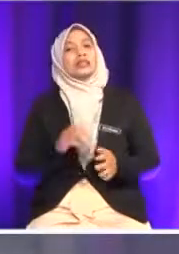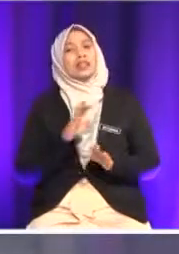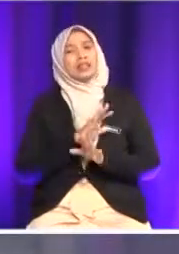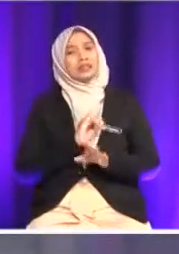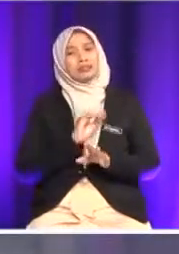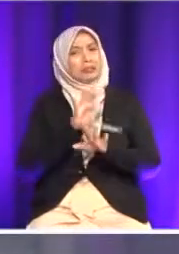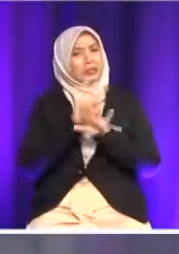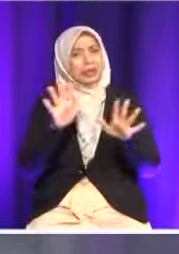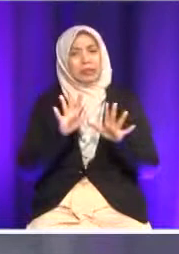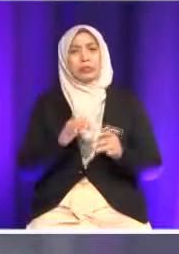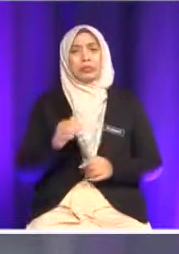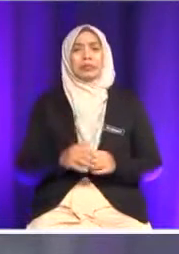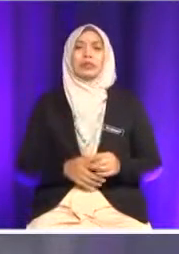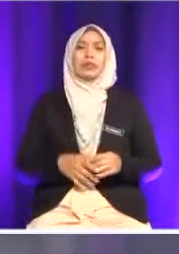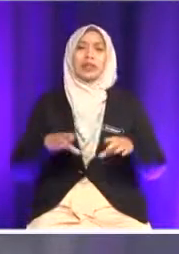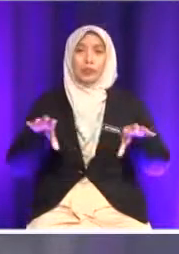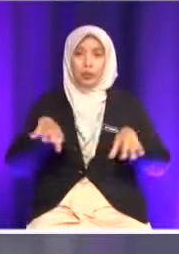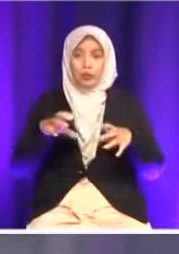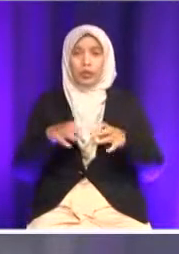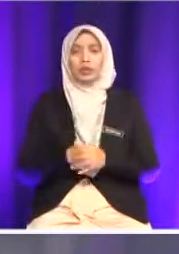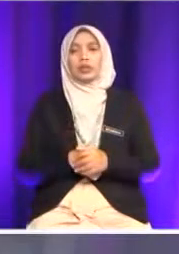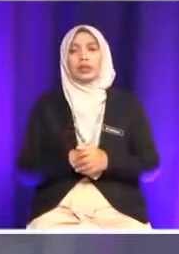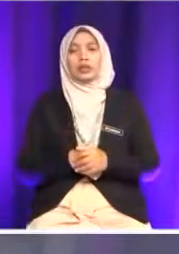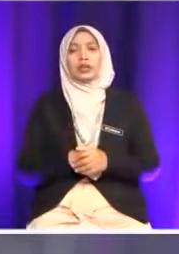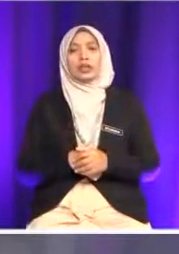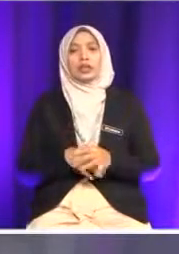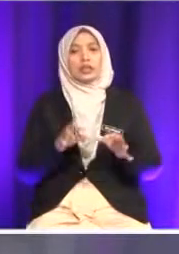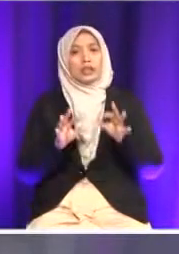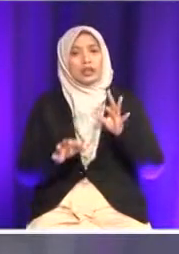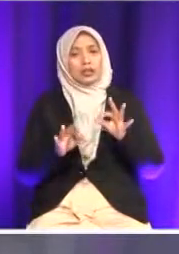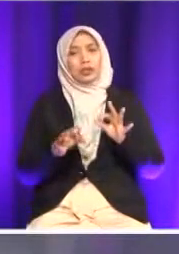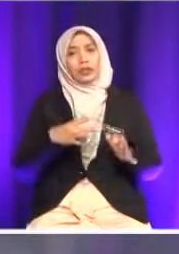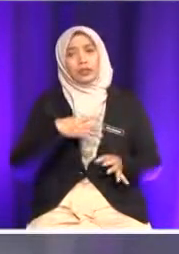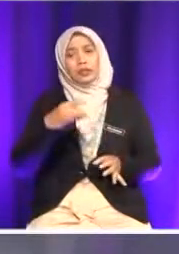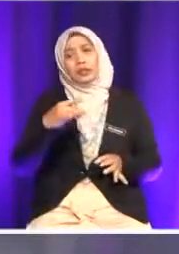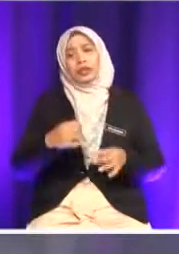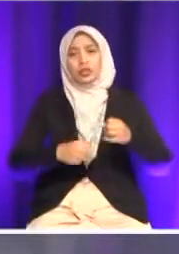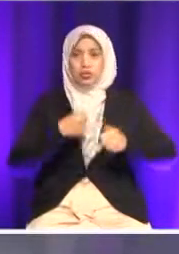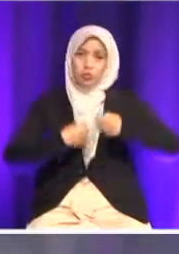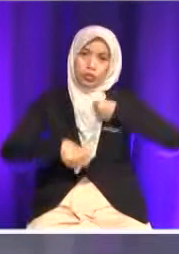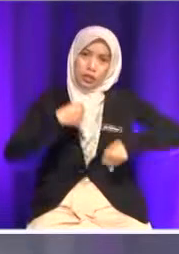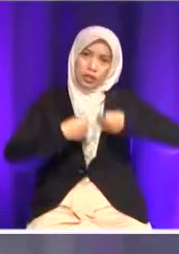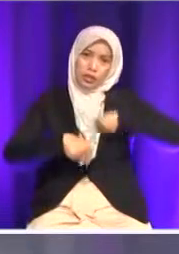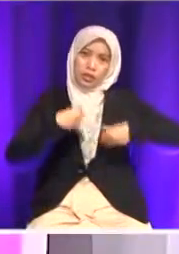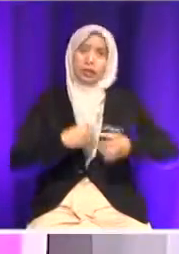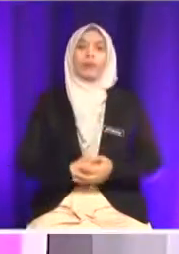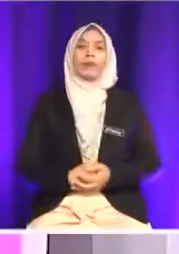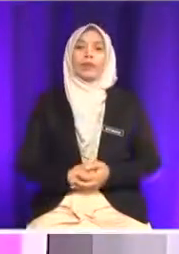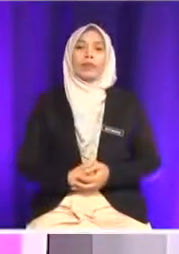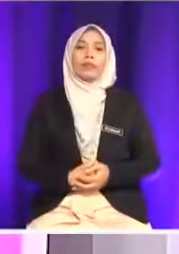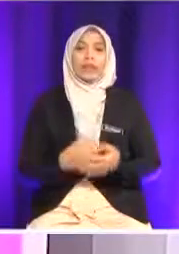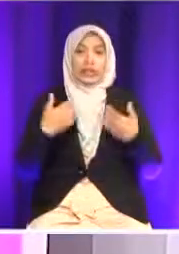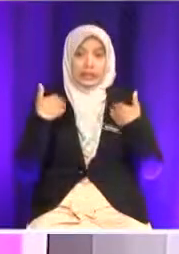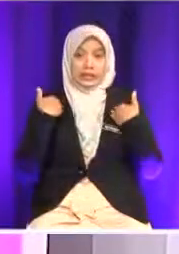peranti yang diberi contoh ya betul bagaimana orang yang minat saya minat suka dan mereka seorang yang realistik kenapa